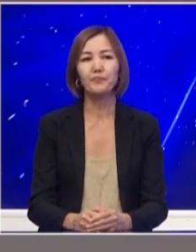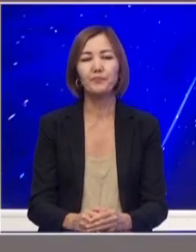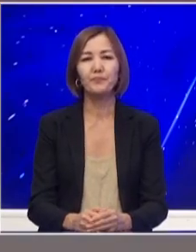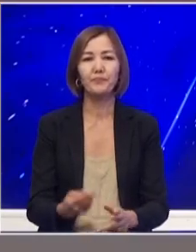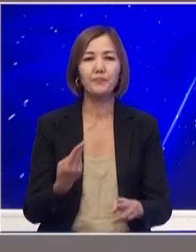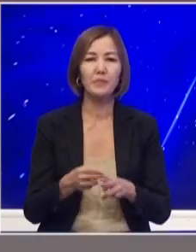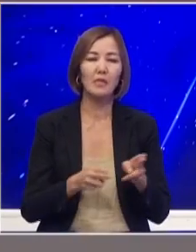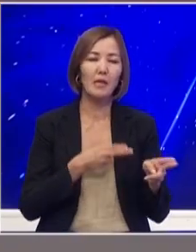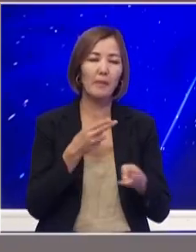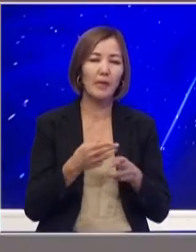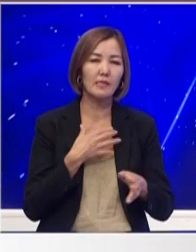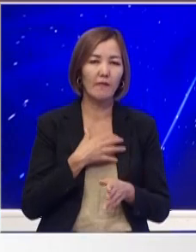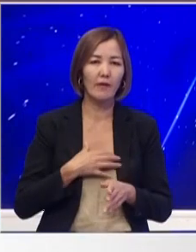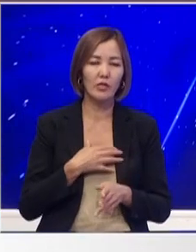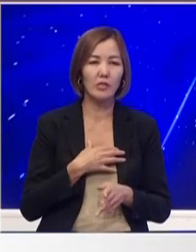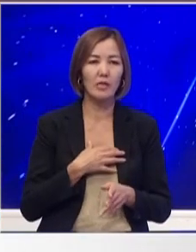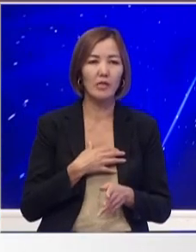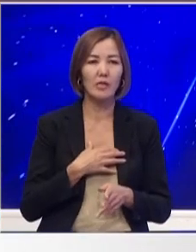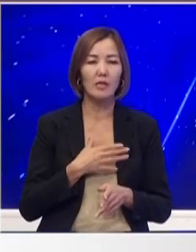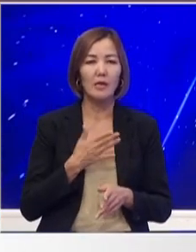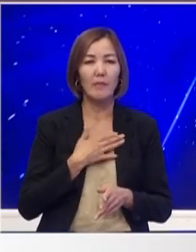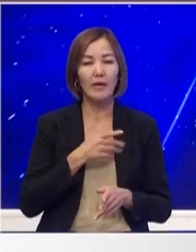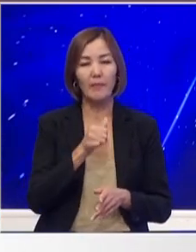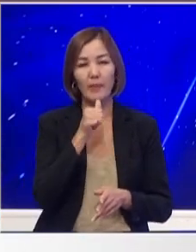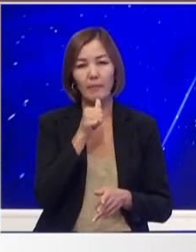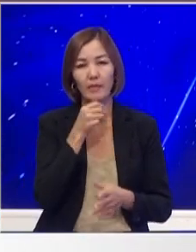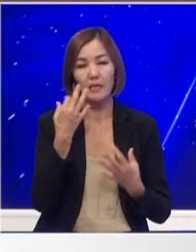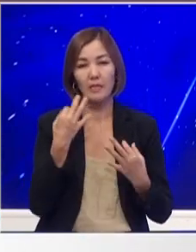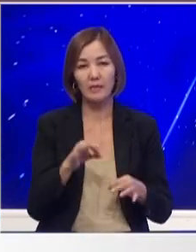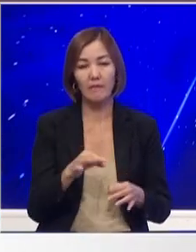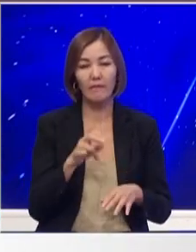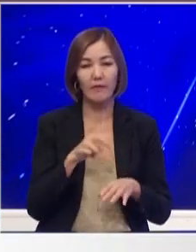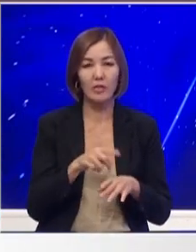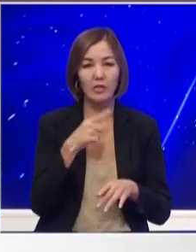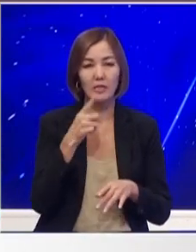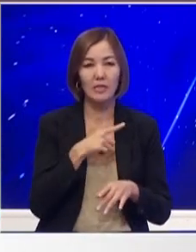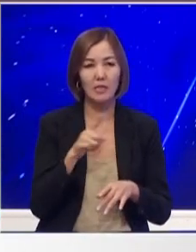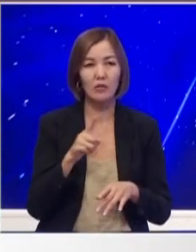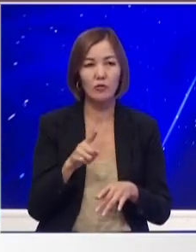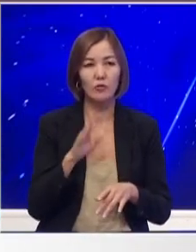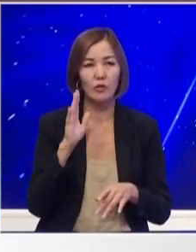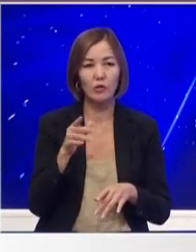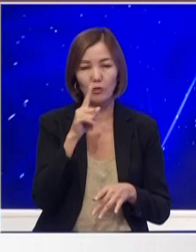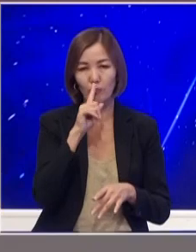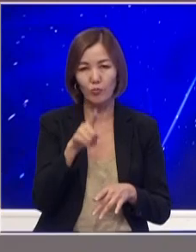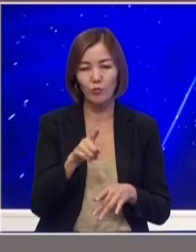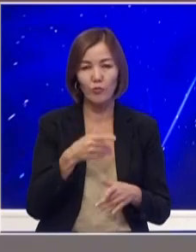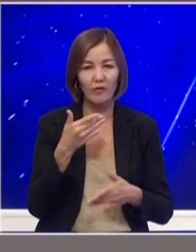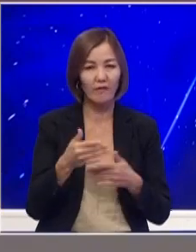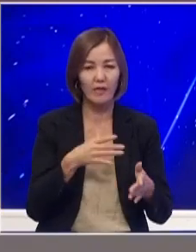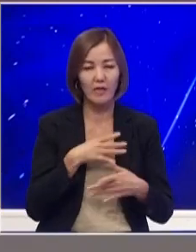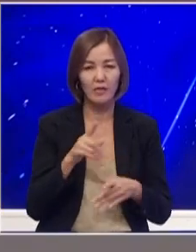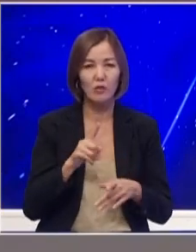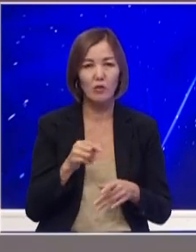Эта операция очень важна для меня. Это моя попытка обрести независимость. Врачи сказали, что я больше никогда не смогу двигаться, и то,